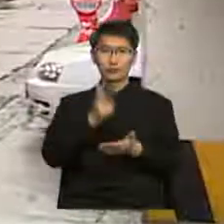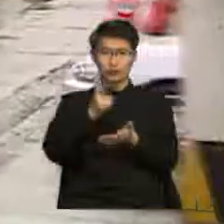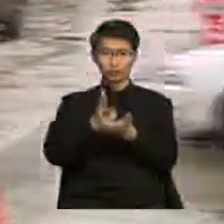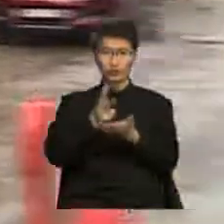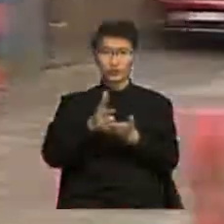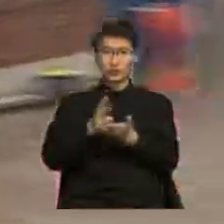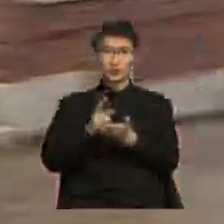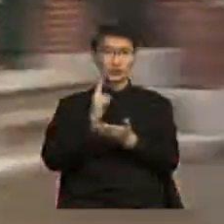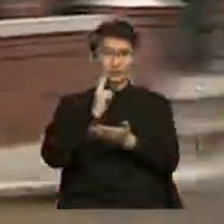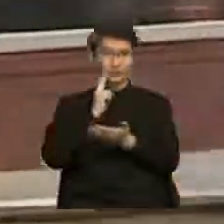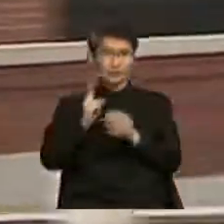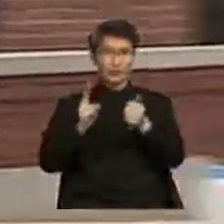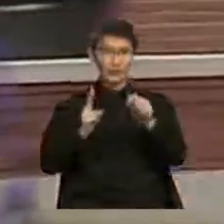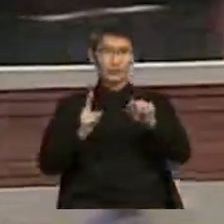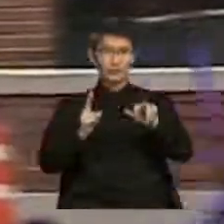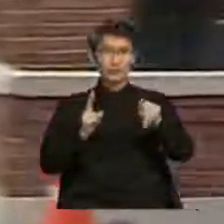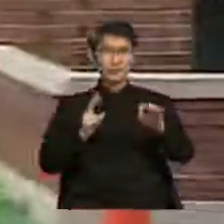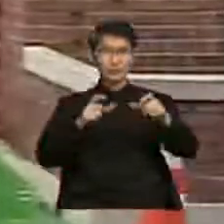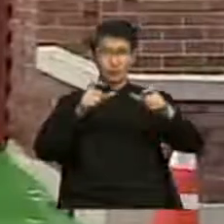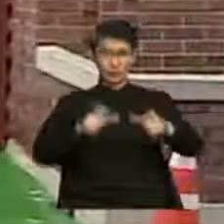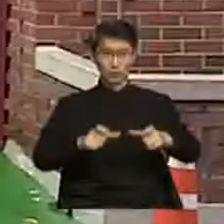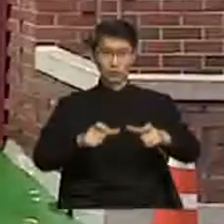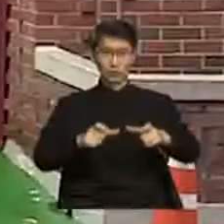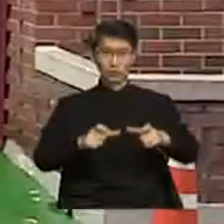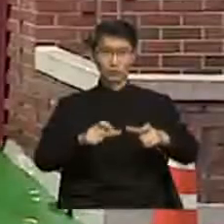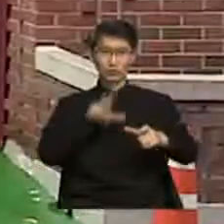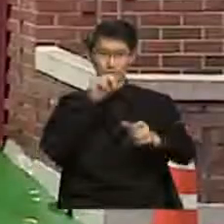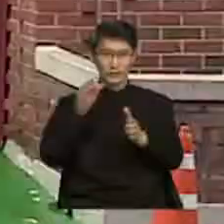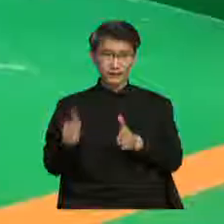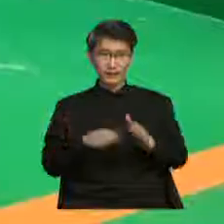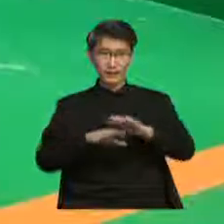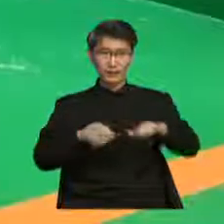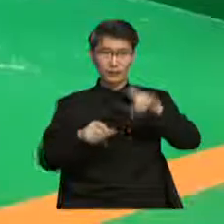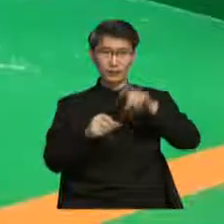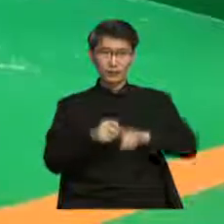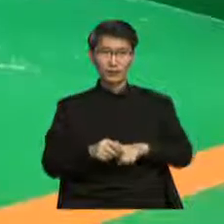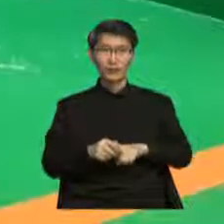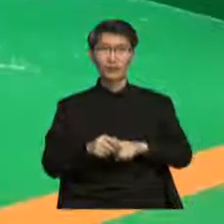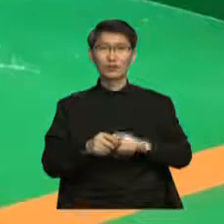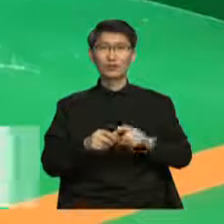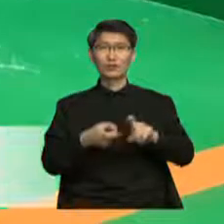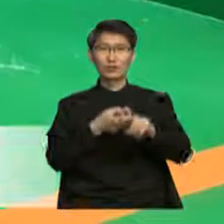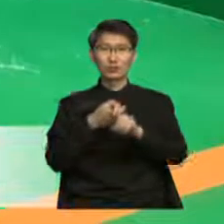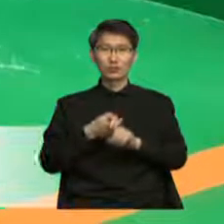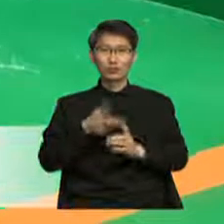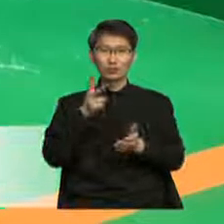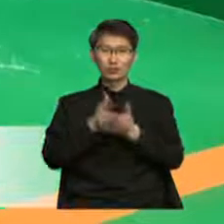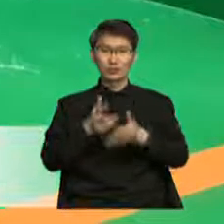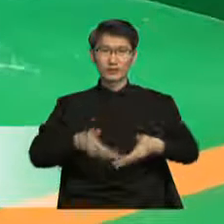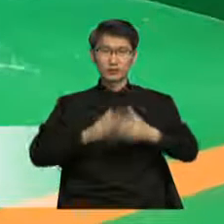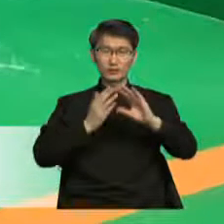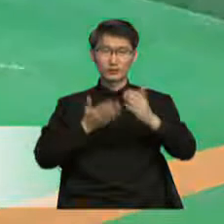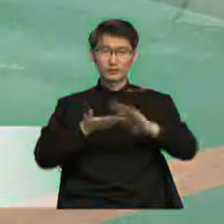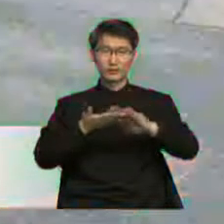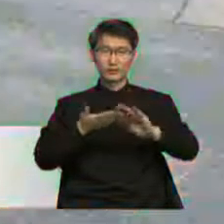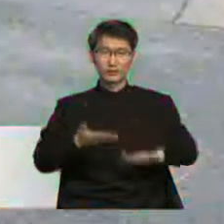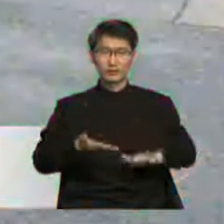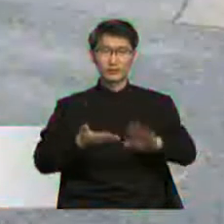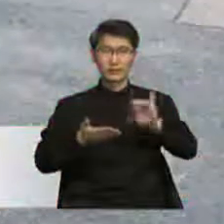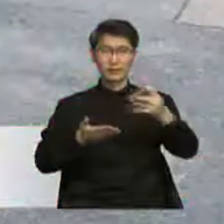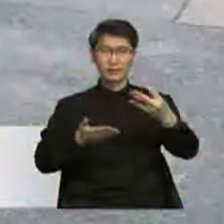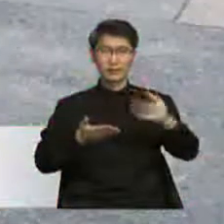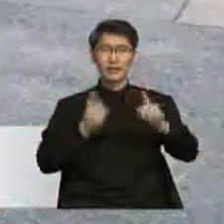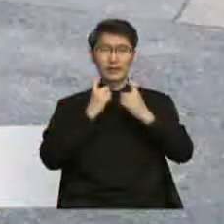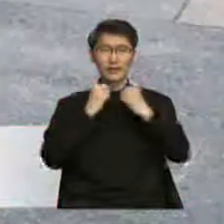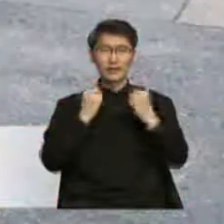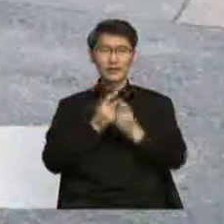주차난이 심각한 합정동의 주택가 골목입니다. 이를 해결하기 위해 골목 공유 주차장이 등장했습니다. 빌라나 다가구 주택 등